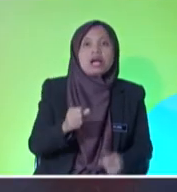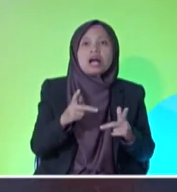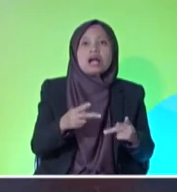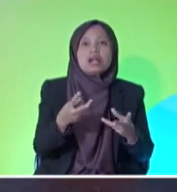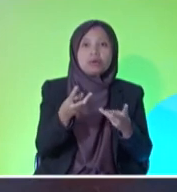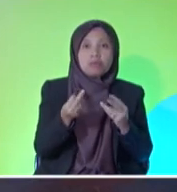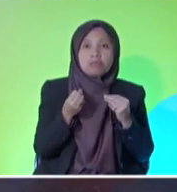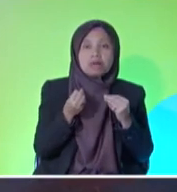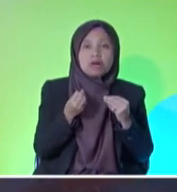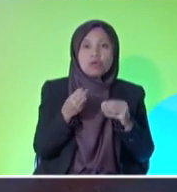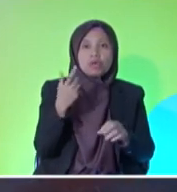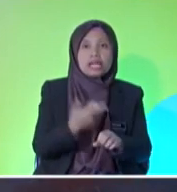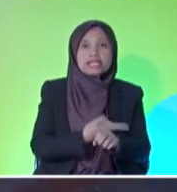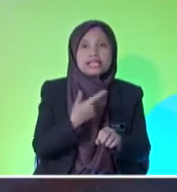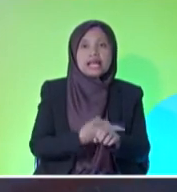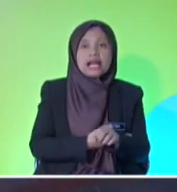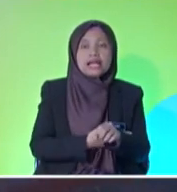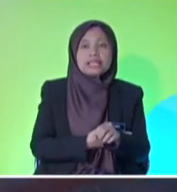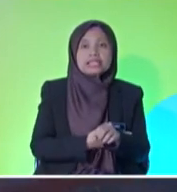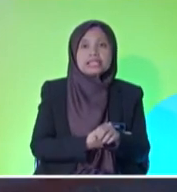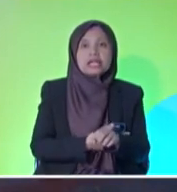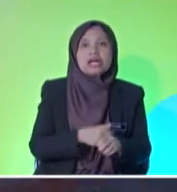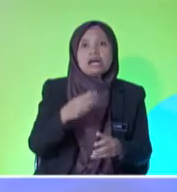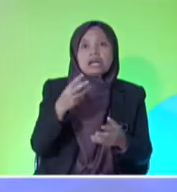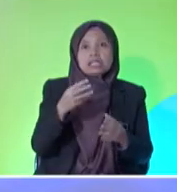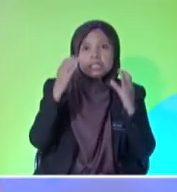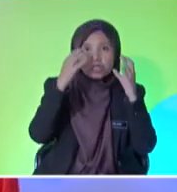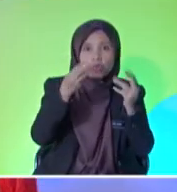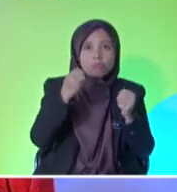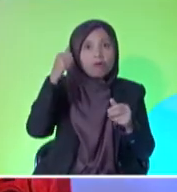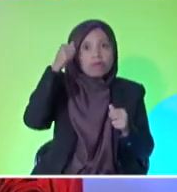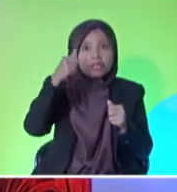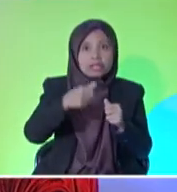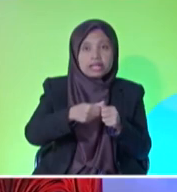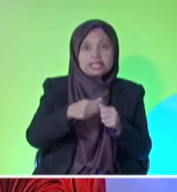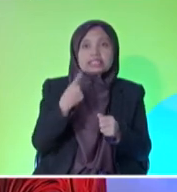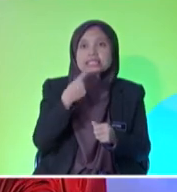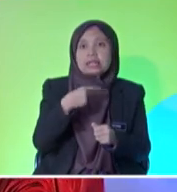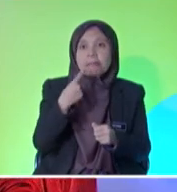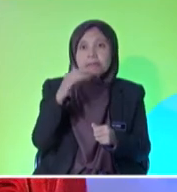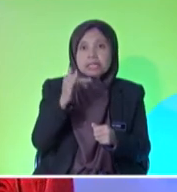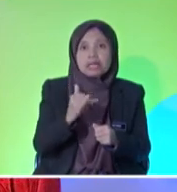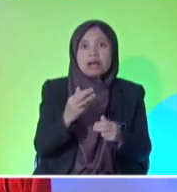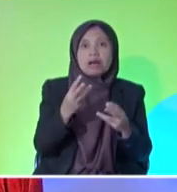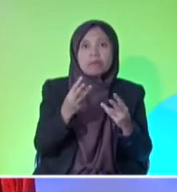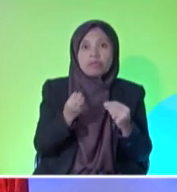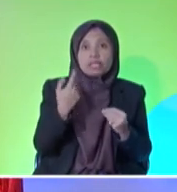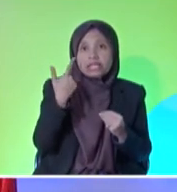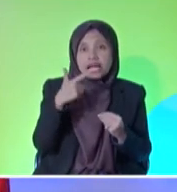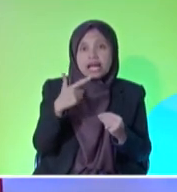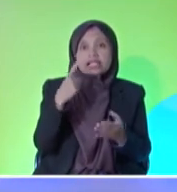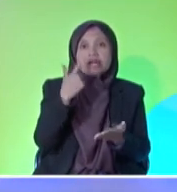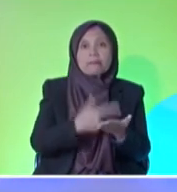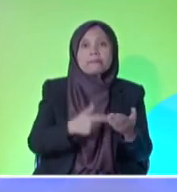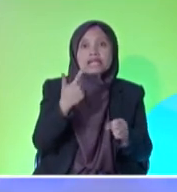ingin mendapatkan latihan pengukuhan dari manajemen ingatkan kepada murid-murid di rumah setiap ingin melihat Apakah